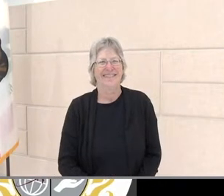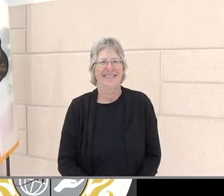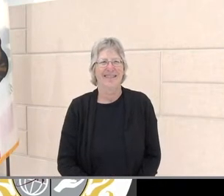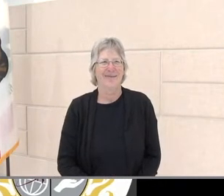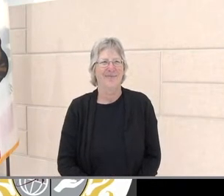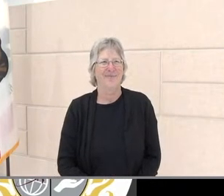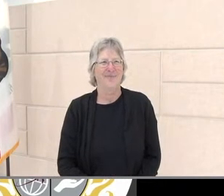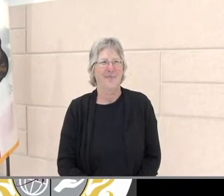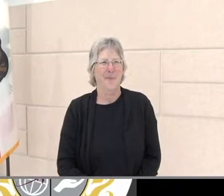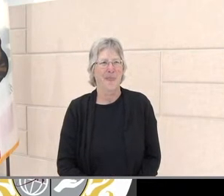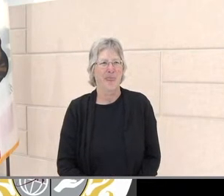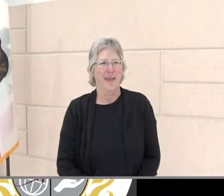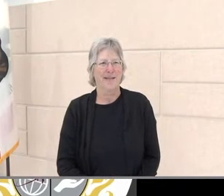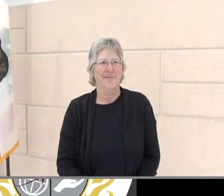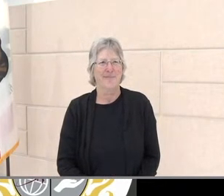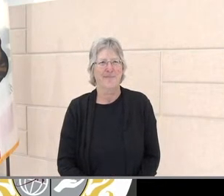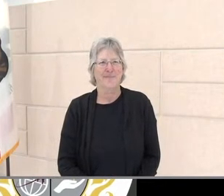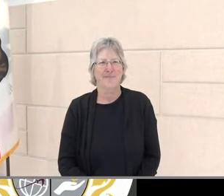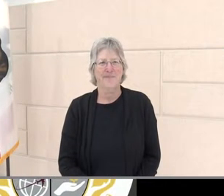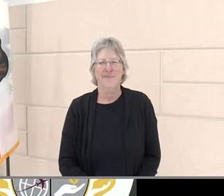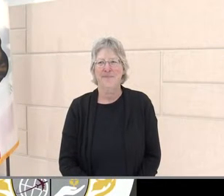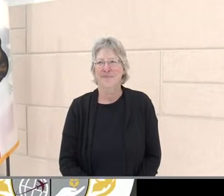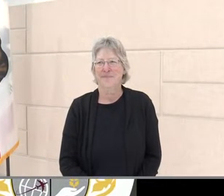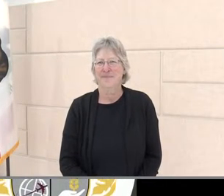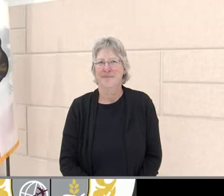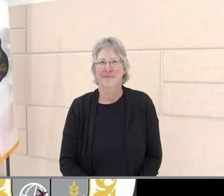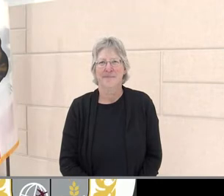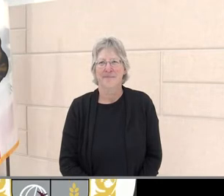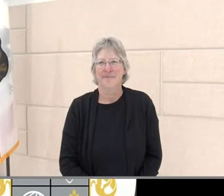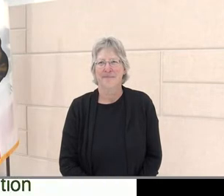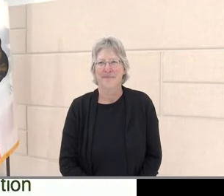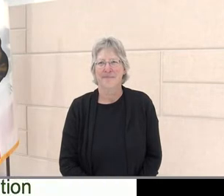ន់បើជាងបញ្ហារាំងស្ទះដែរ